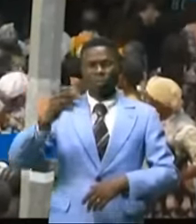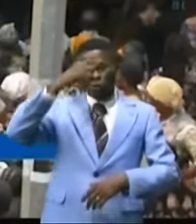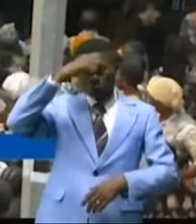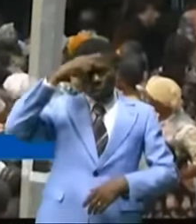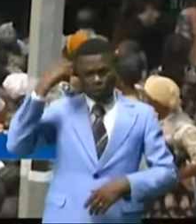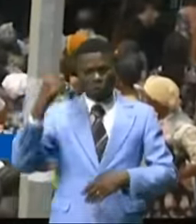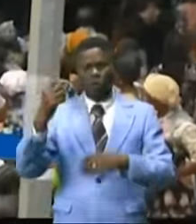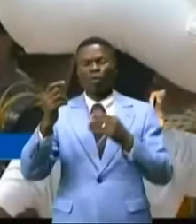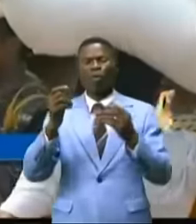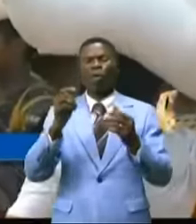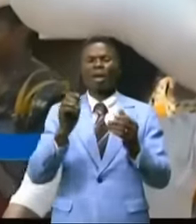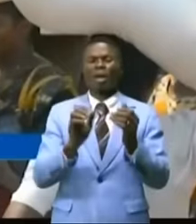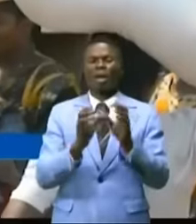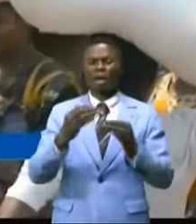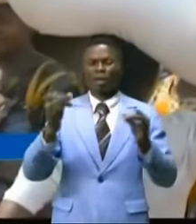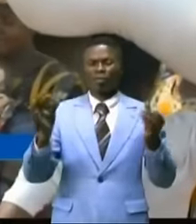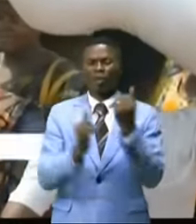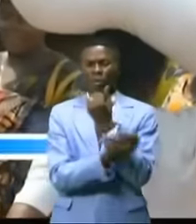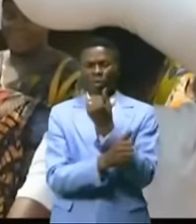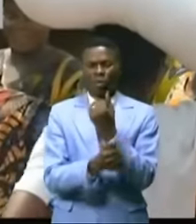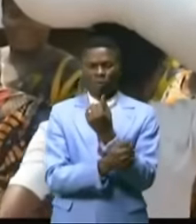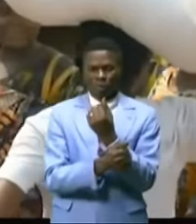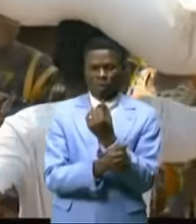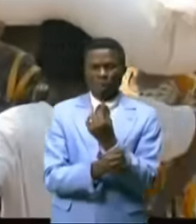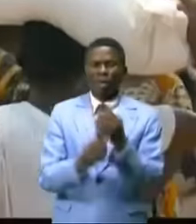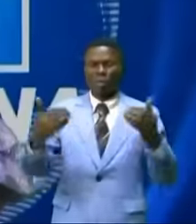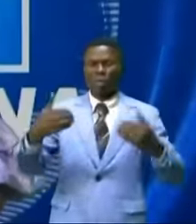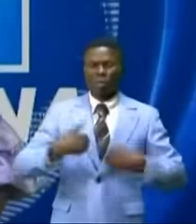sans précédent, de bénéficier du maïs.